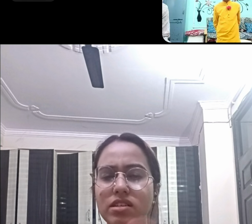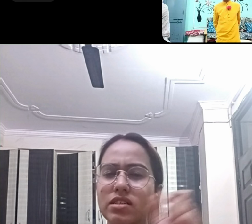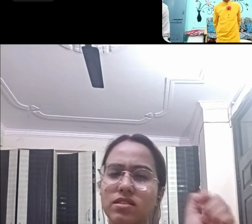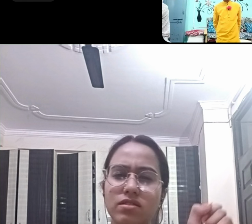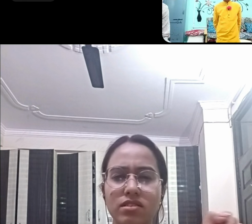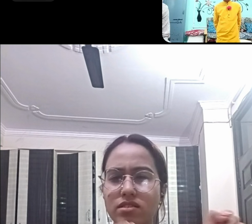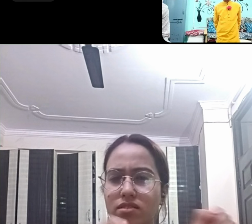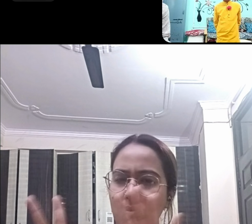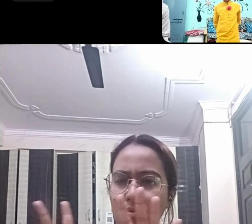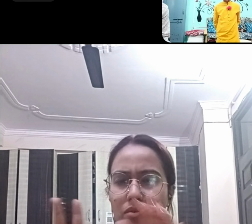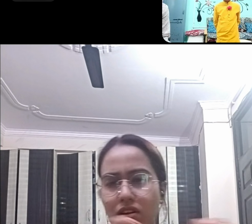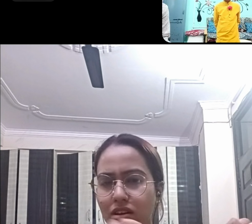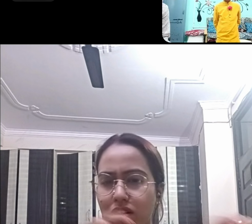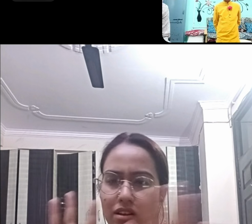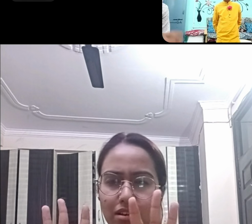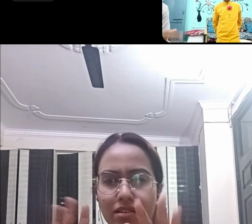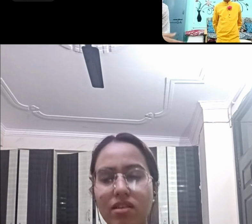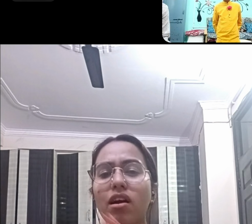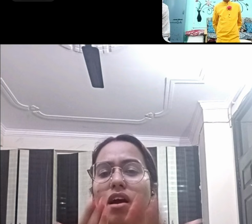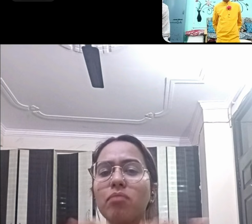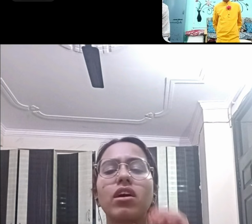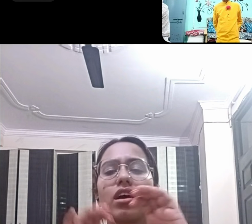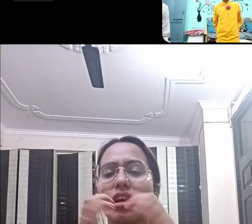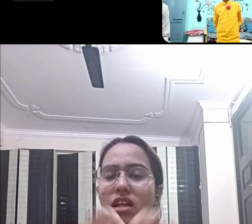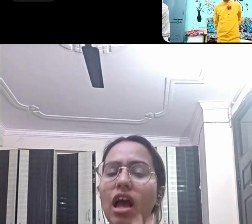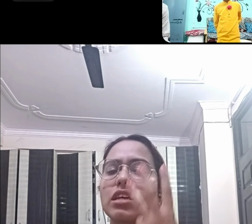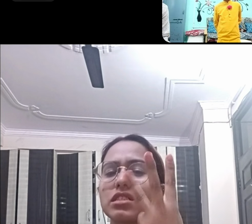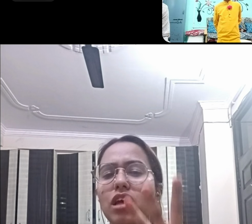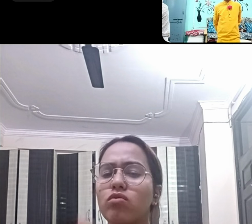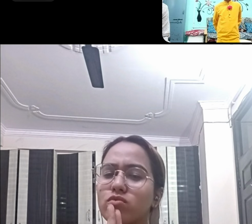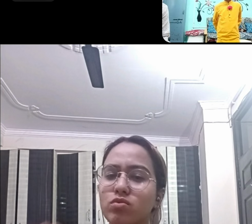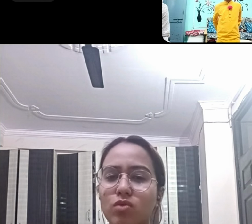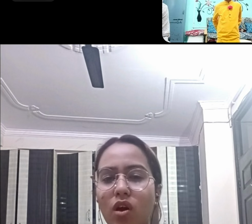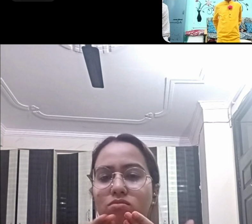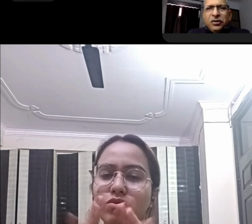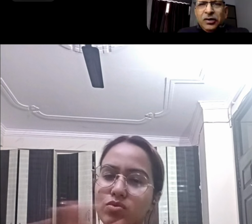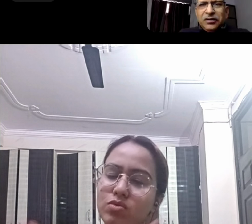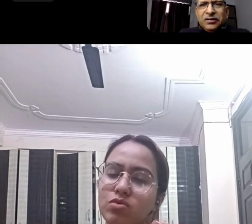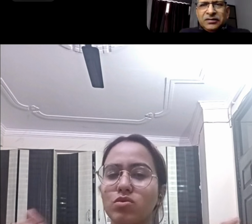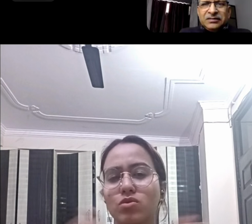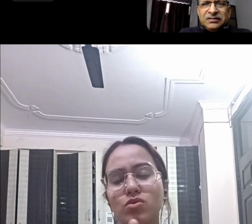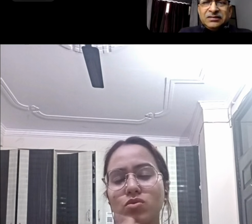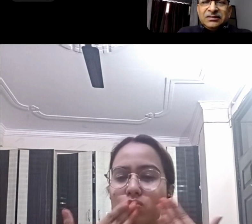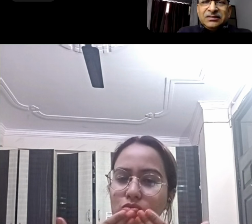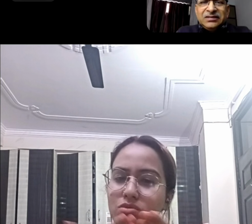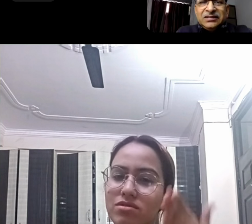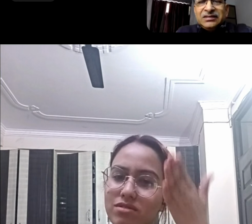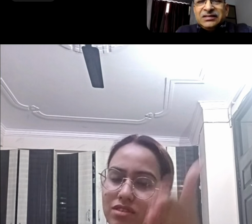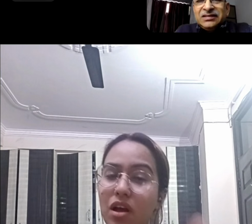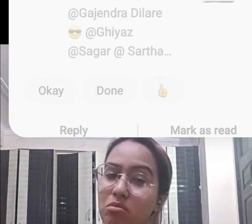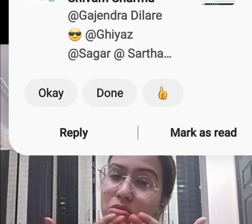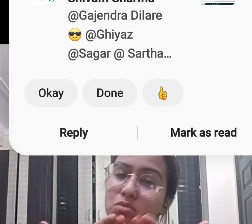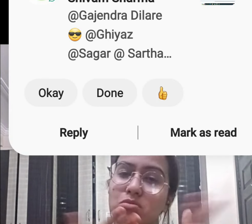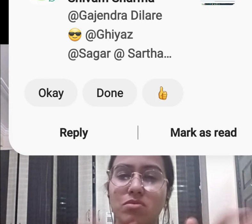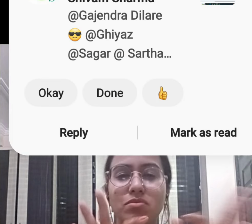7-8 मंथ्स हो गए. और okay. वो थर्ड स्टैंडर्ड में है सर. नॉर्मल बच्चों के साथ स्कूल में जाता है. वेरी गुड. पढ़ाई में भी बहुत अच्छा है